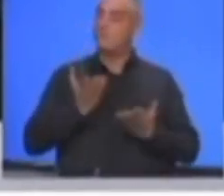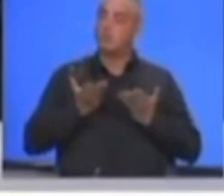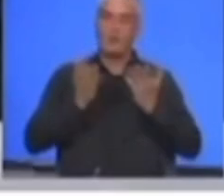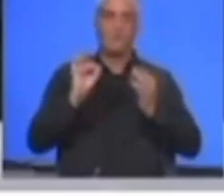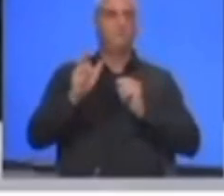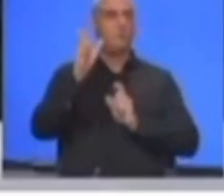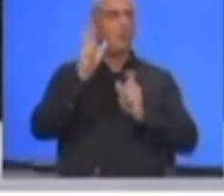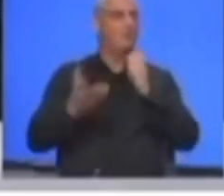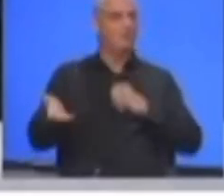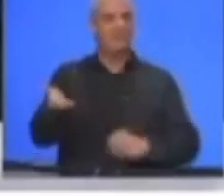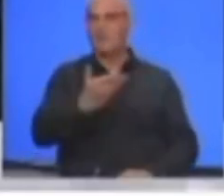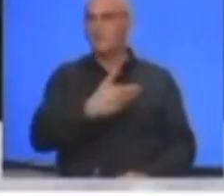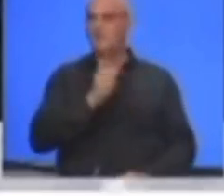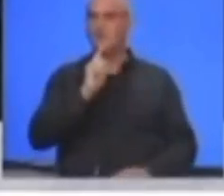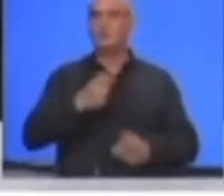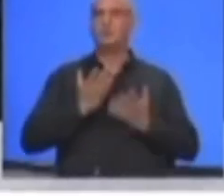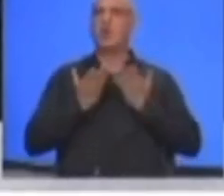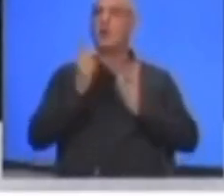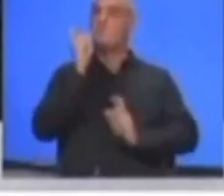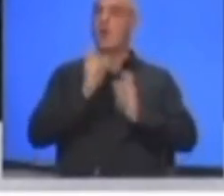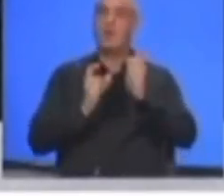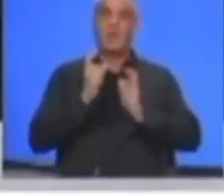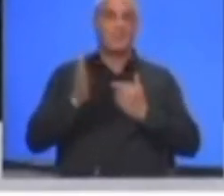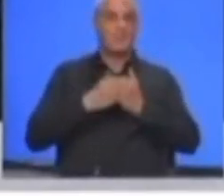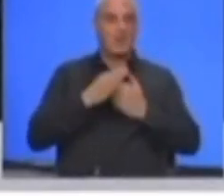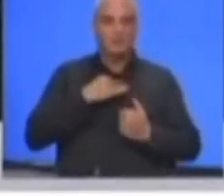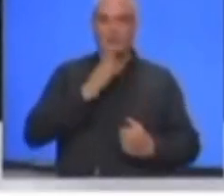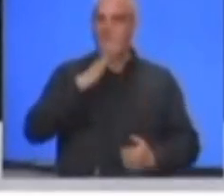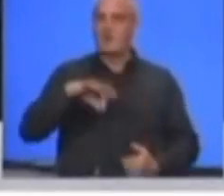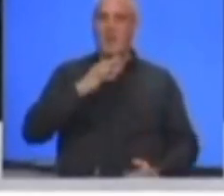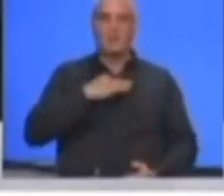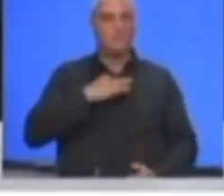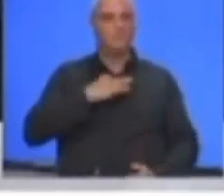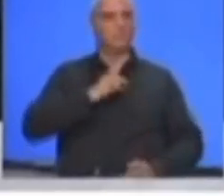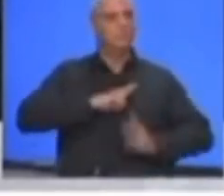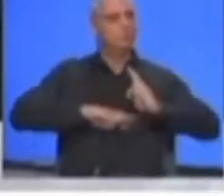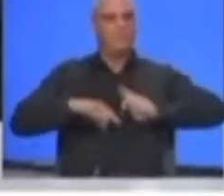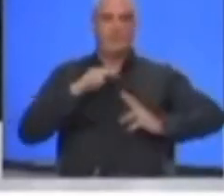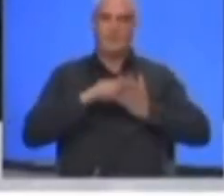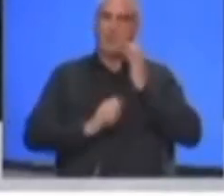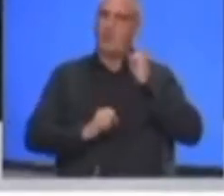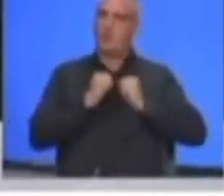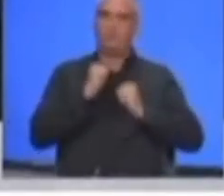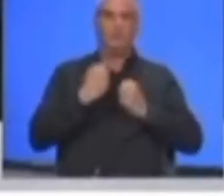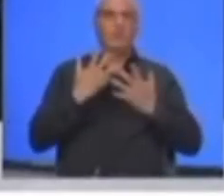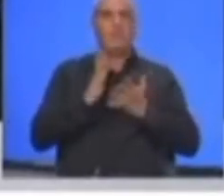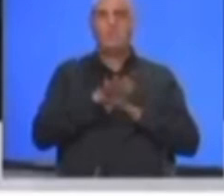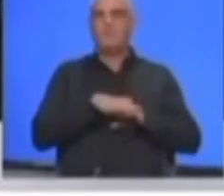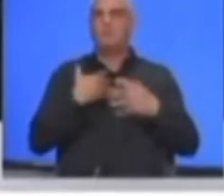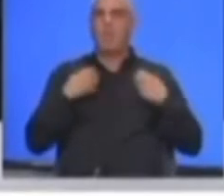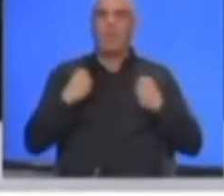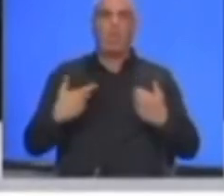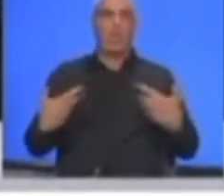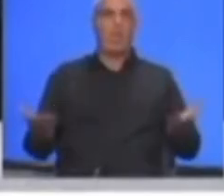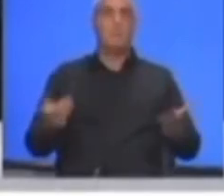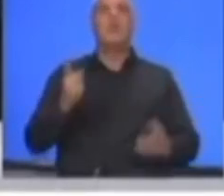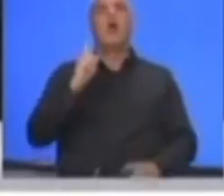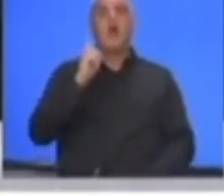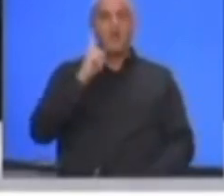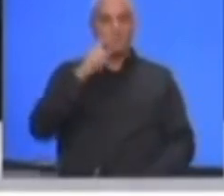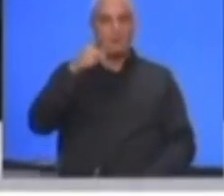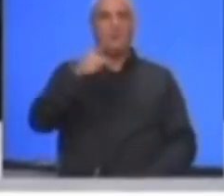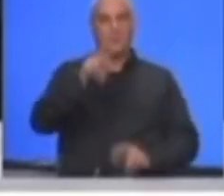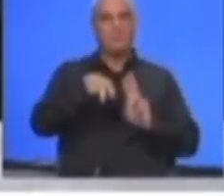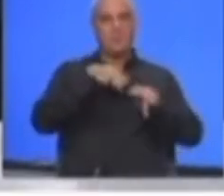העורף, יש הקרבה של האנשים שלנו ושל הילדים שלנו שסובלים מהקושי הזה ומחוסר הוודאות הזה, וזה אתם